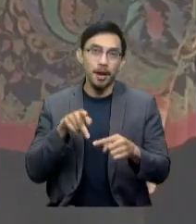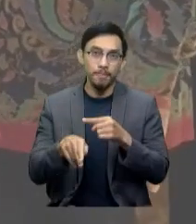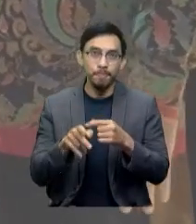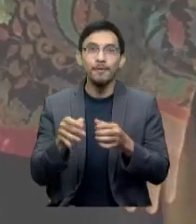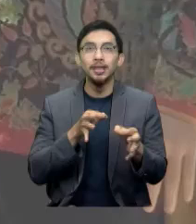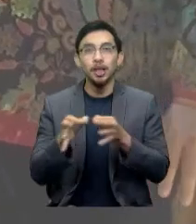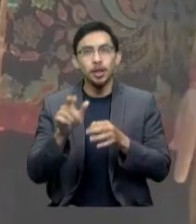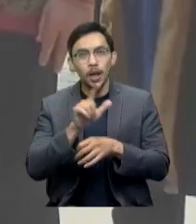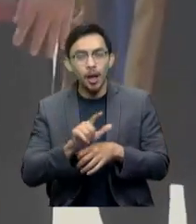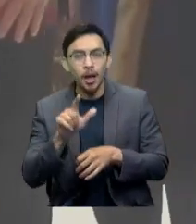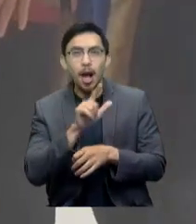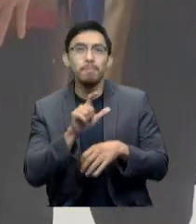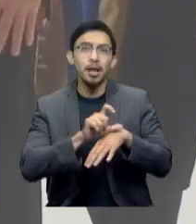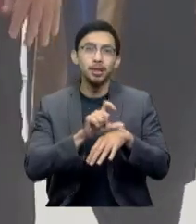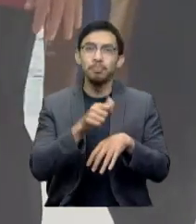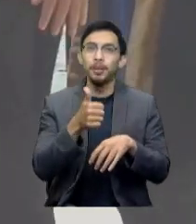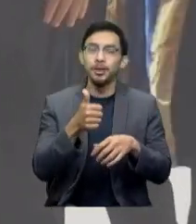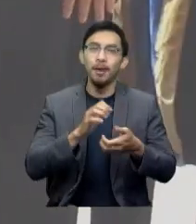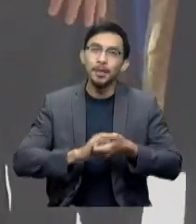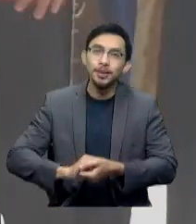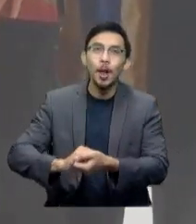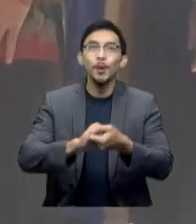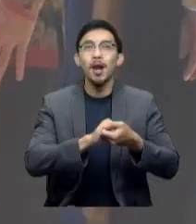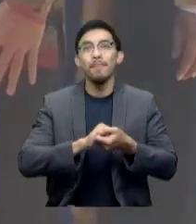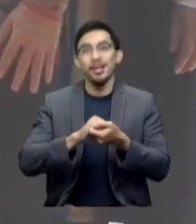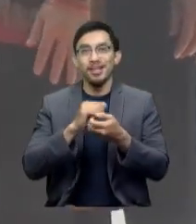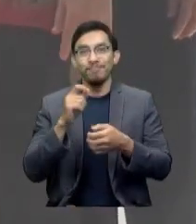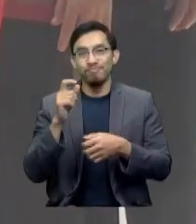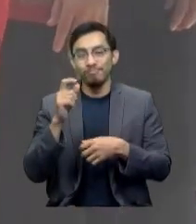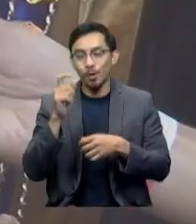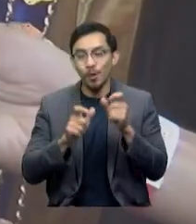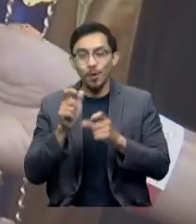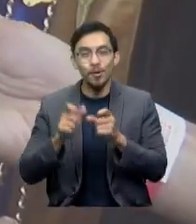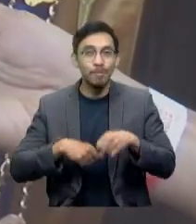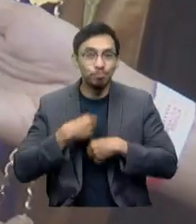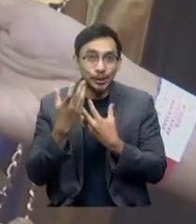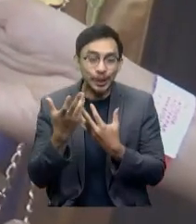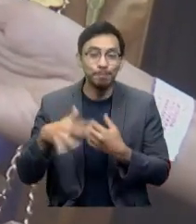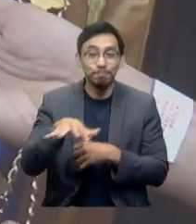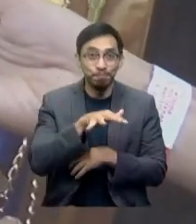lengkap, Masjid Ar-Rasyid menjadi sarana silaturahmi kegiatan keagamaan umat muslim.